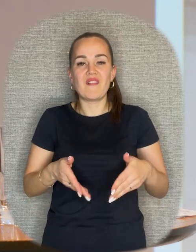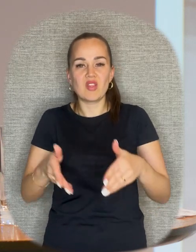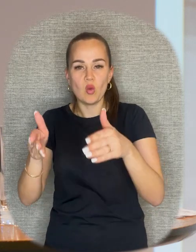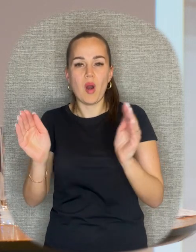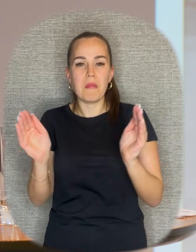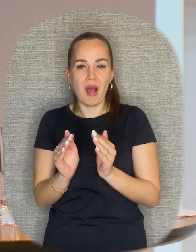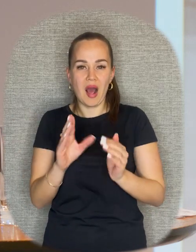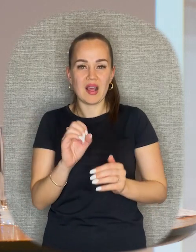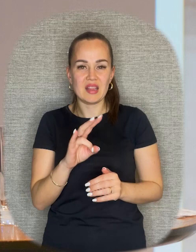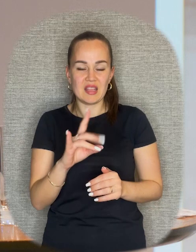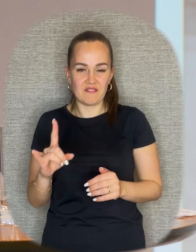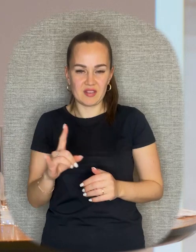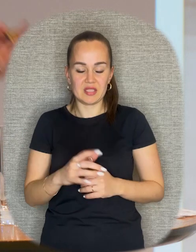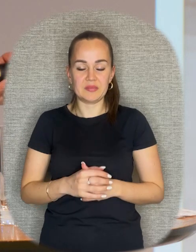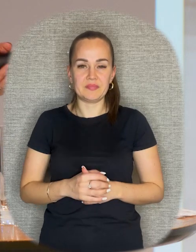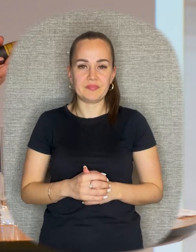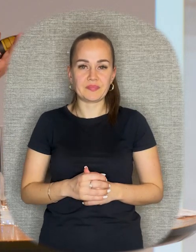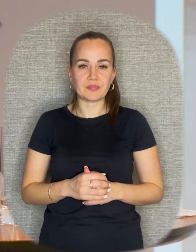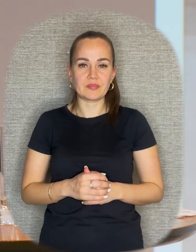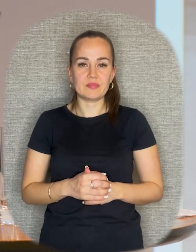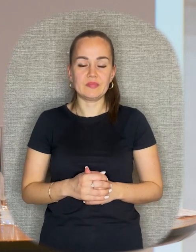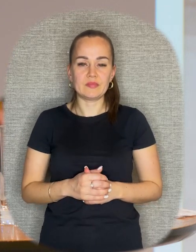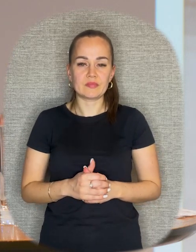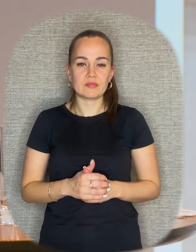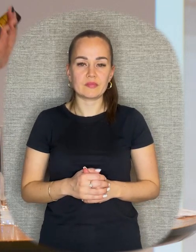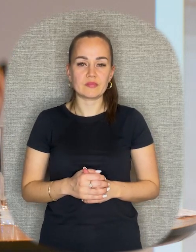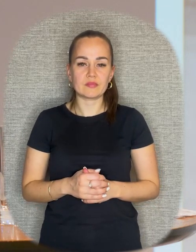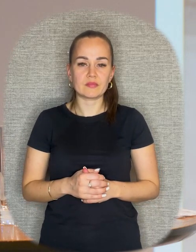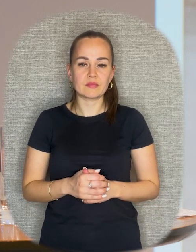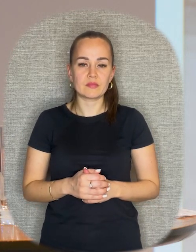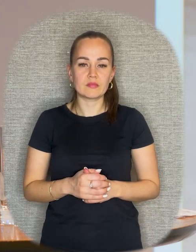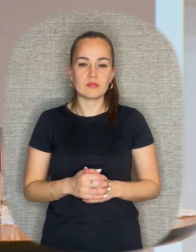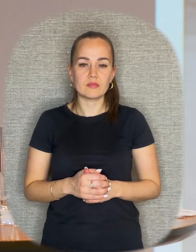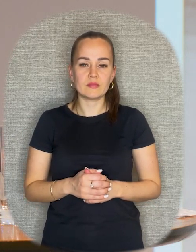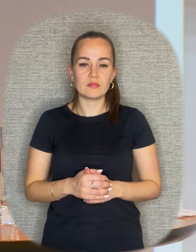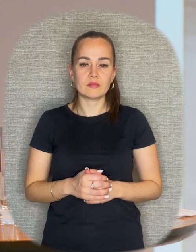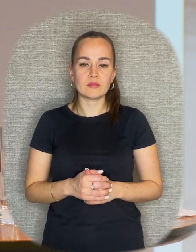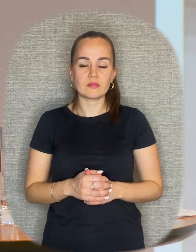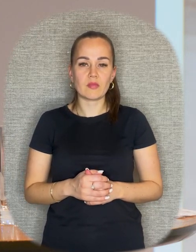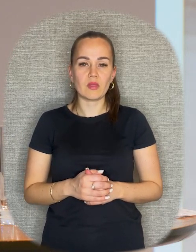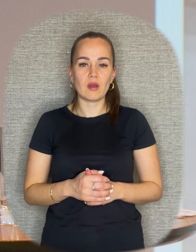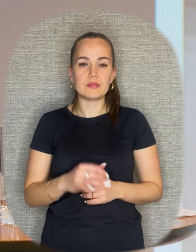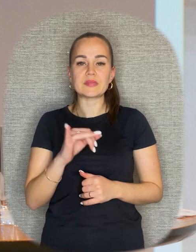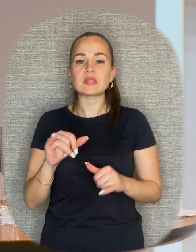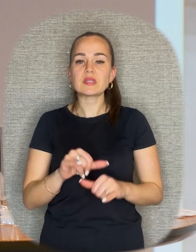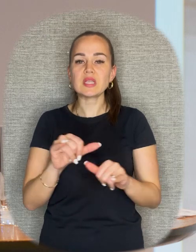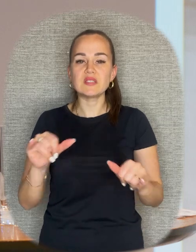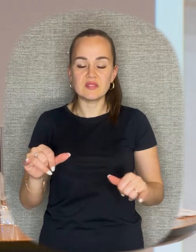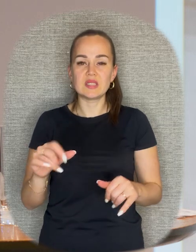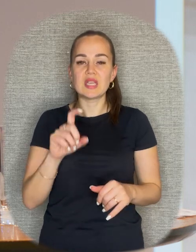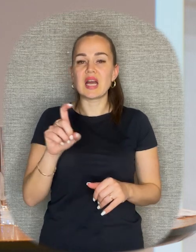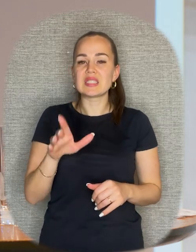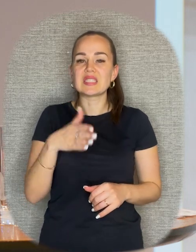ансамблей вдоль малой Невы поскольку выход большой Неве был закрыт и собственно до сих пор закрыт производством и